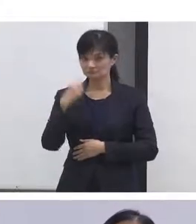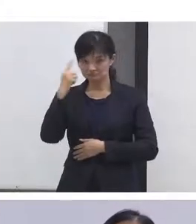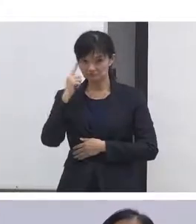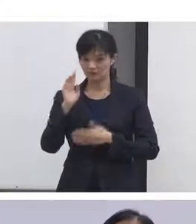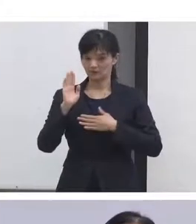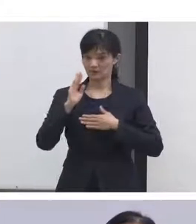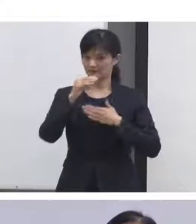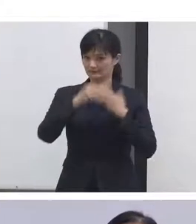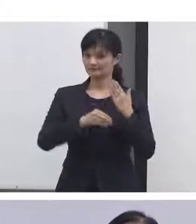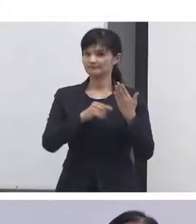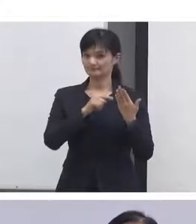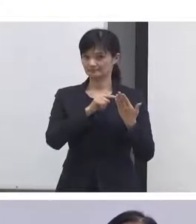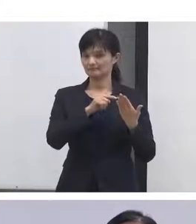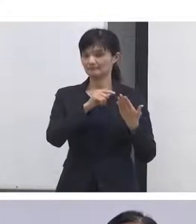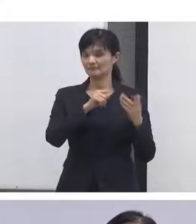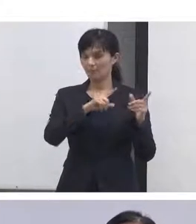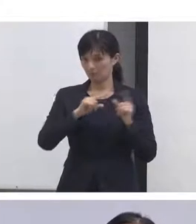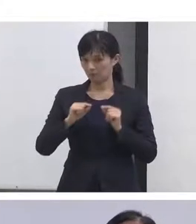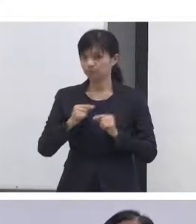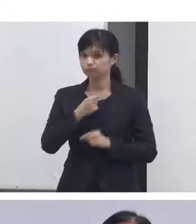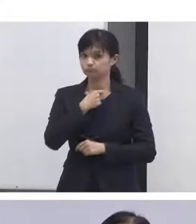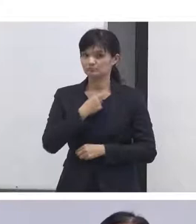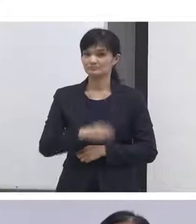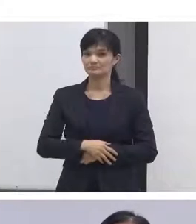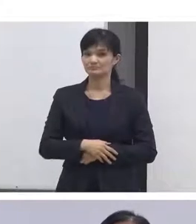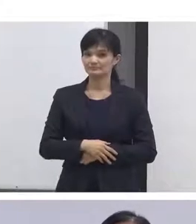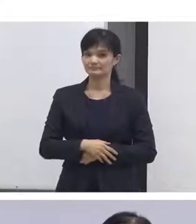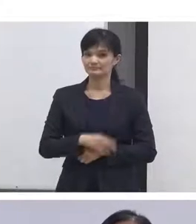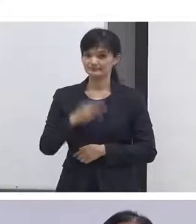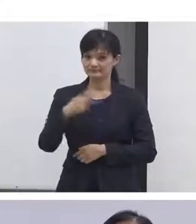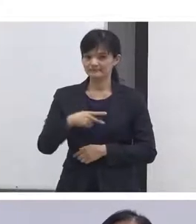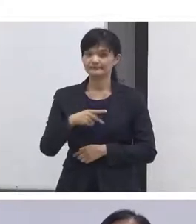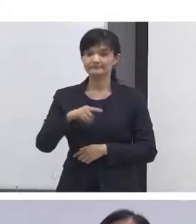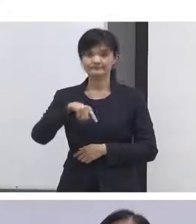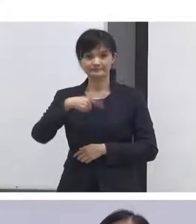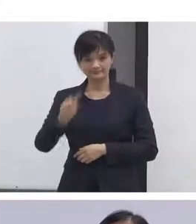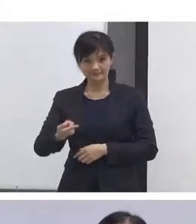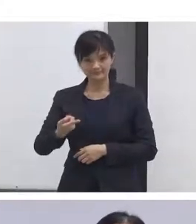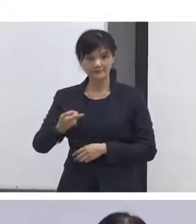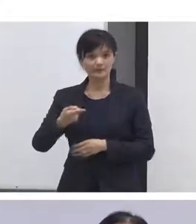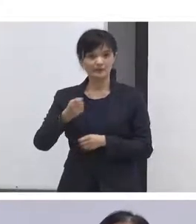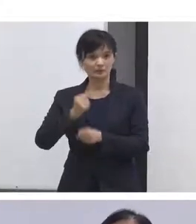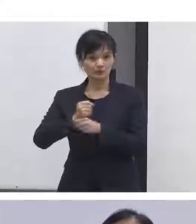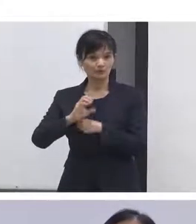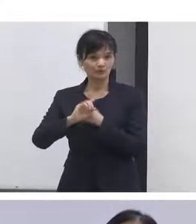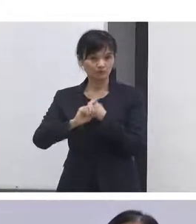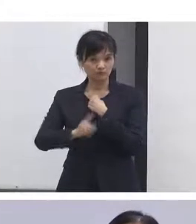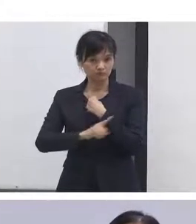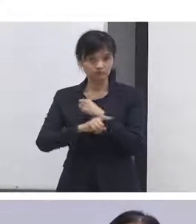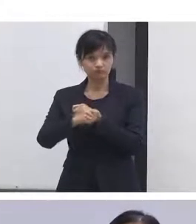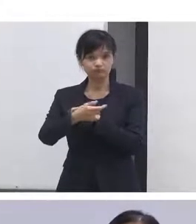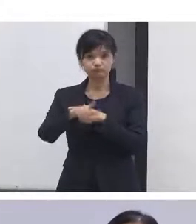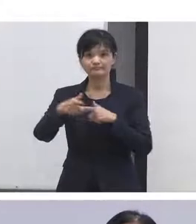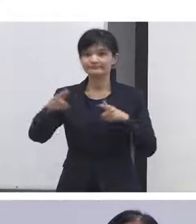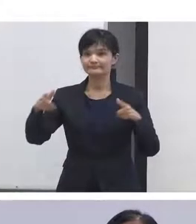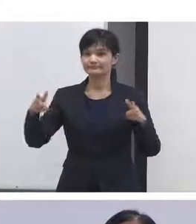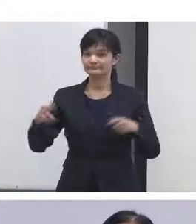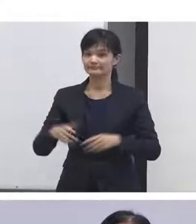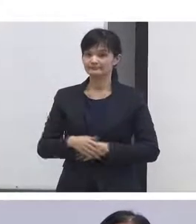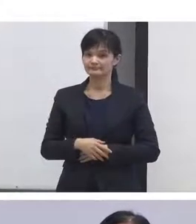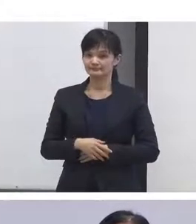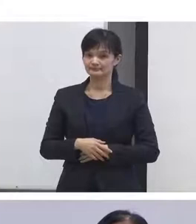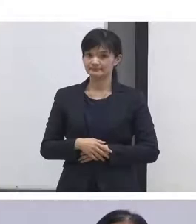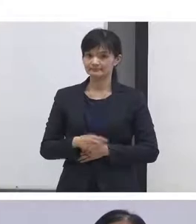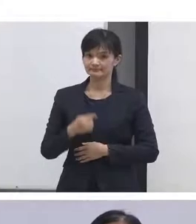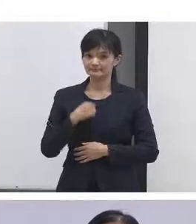那因为宣言的关系，当然你延伸出来会有各种不同的做法。那不同的做法，我觉得其实在过程中